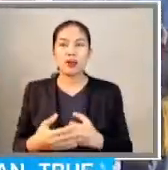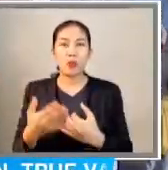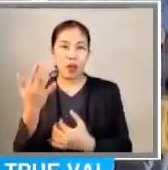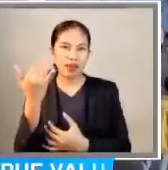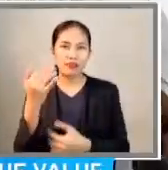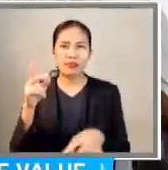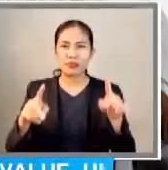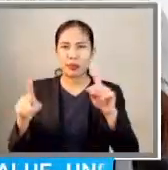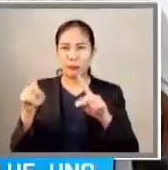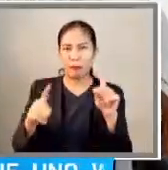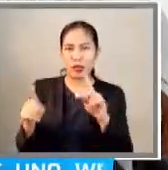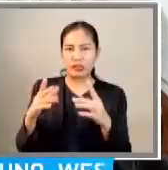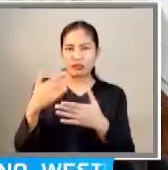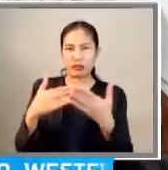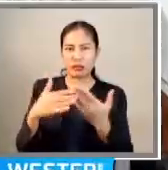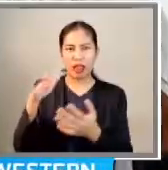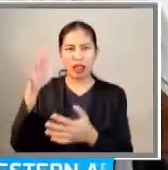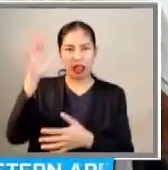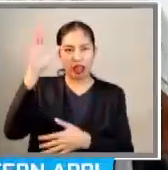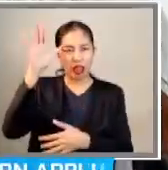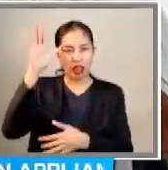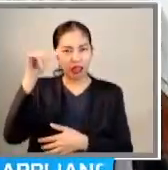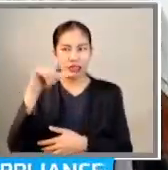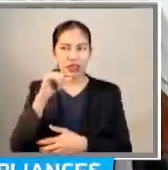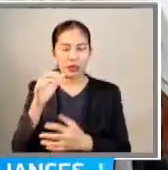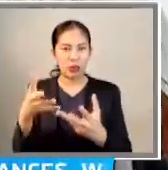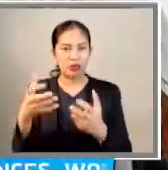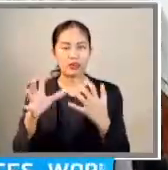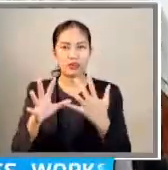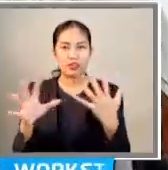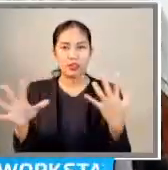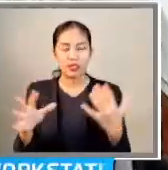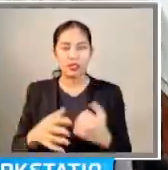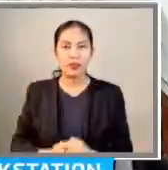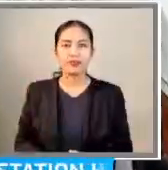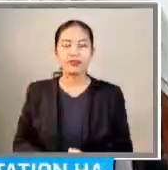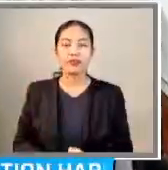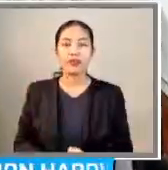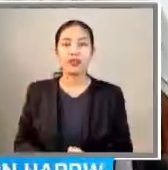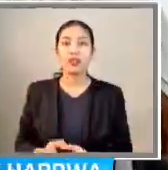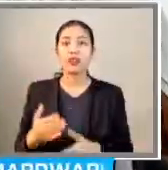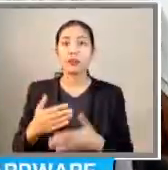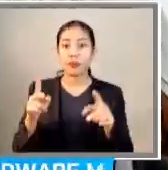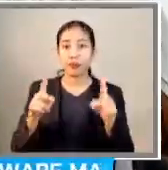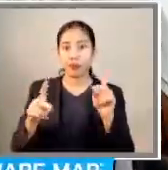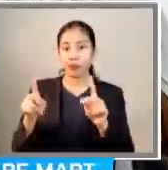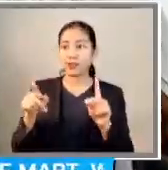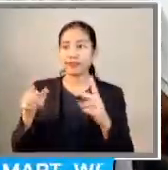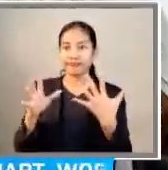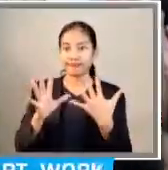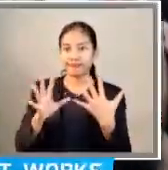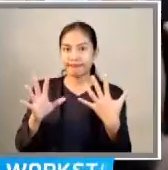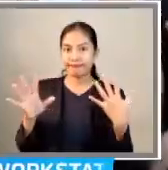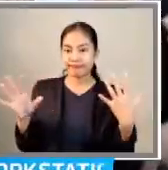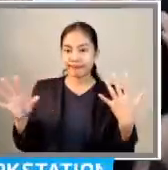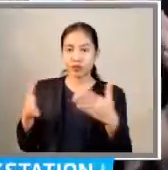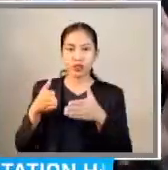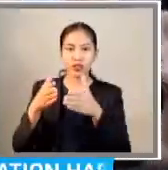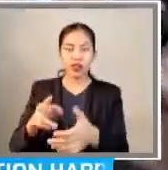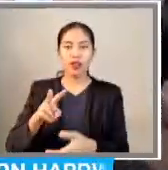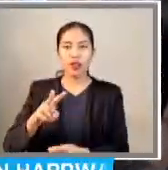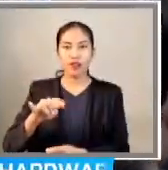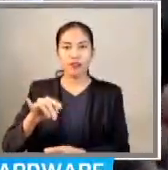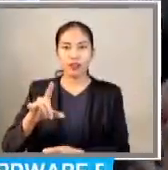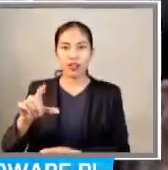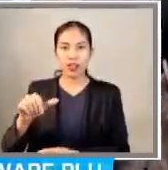Miranda bago makapasok ng Quiapo Church. Sila yung mga pumila sa kahabaan ng Villalobos Street. Wala na yung mga nagtitinda rito kaya